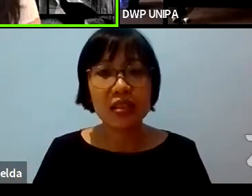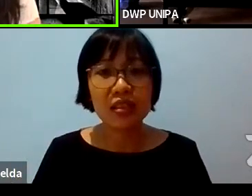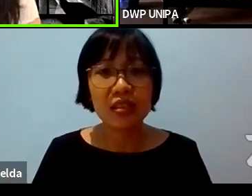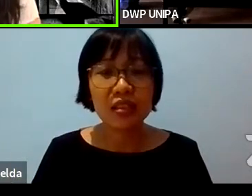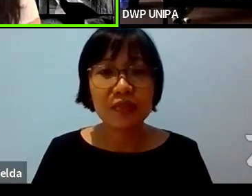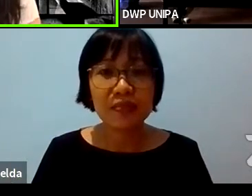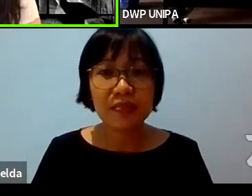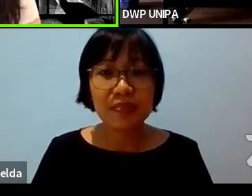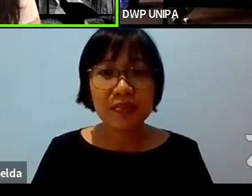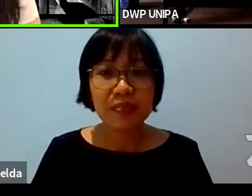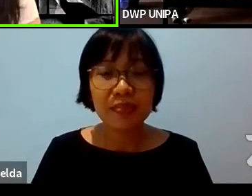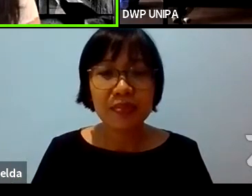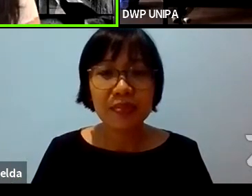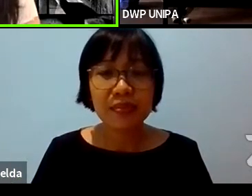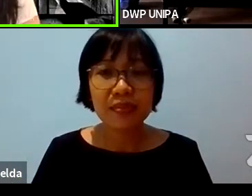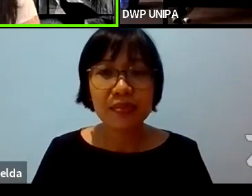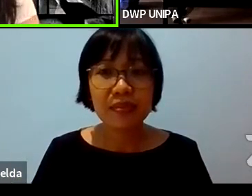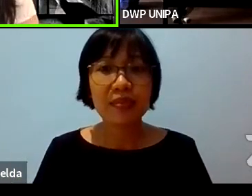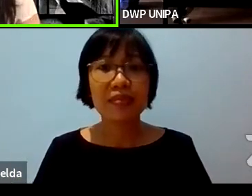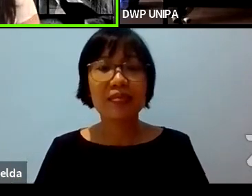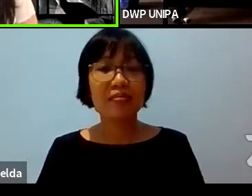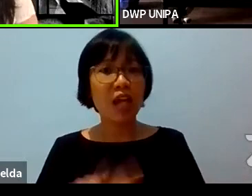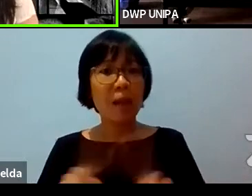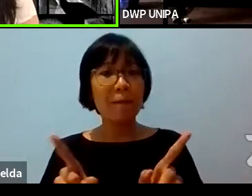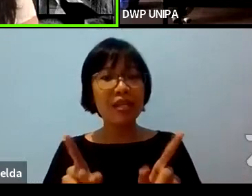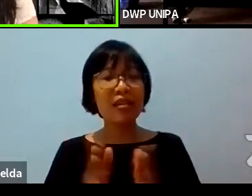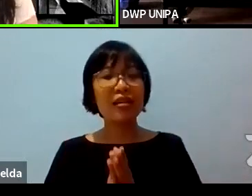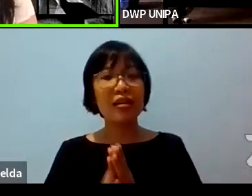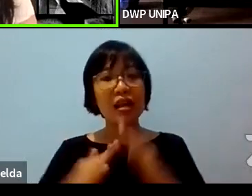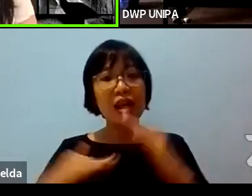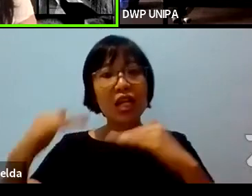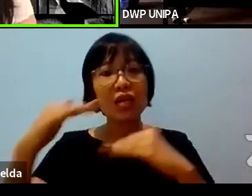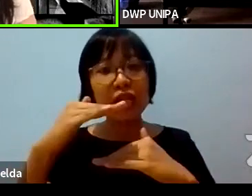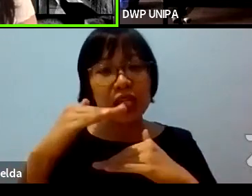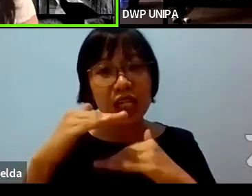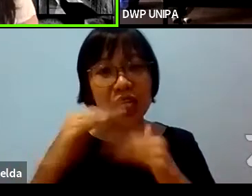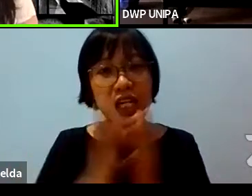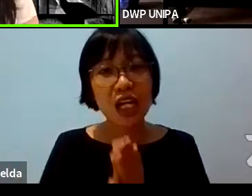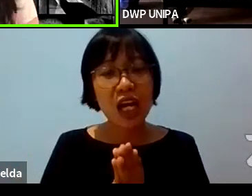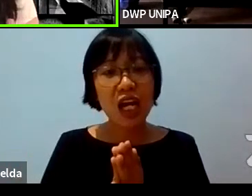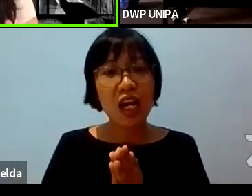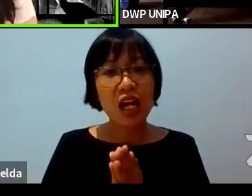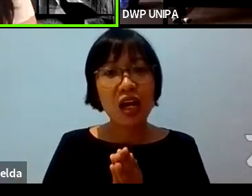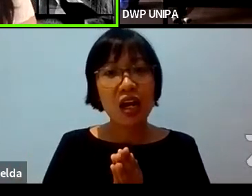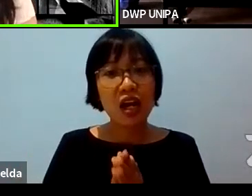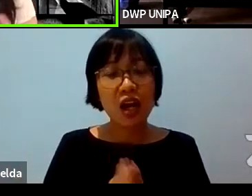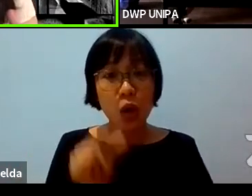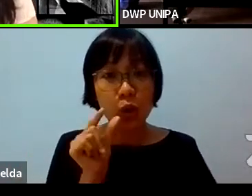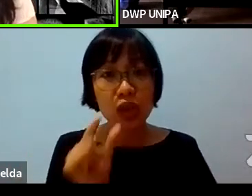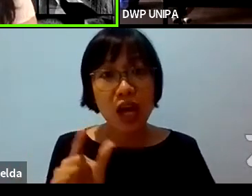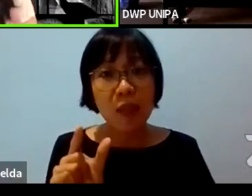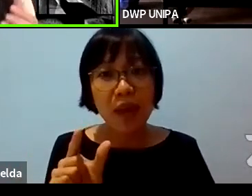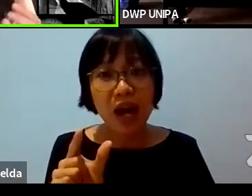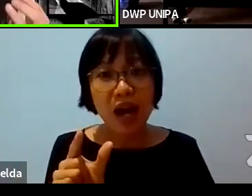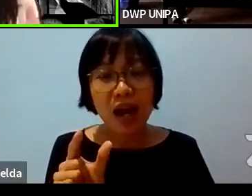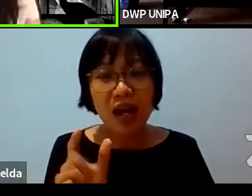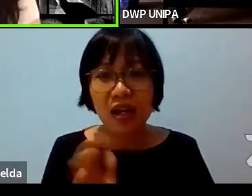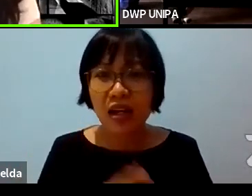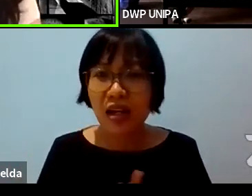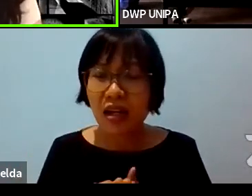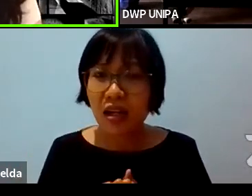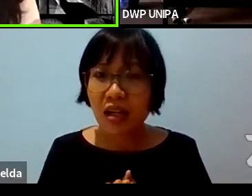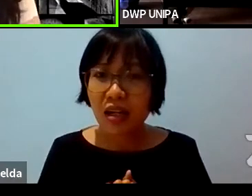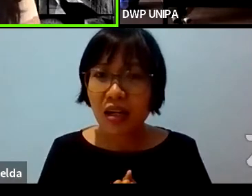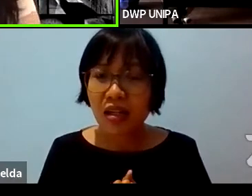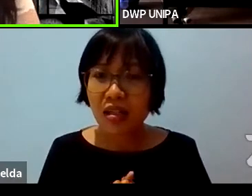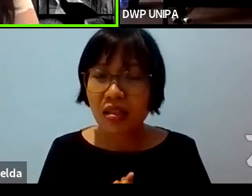yang lebih mengemuka adalah bagaimana seksisme itu nggak hadir sendiri tapi berkelindan dengan struktur